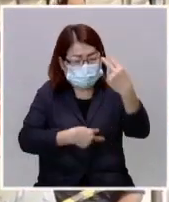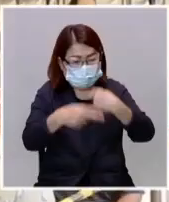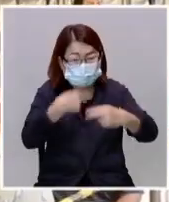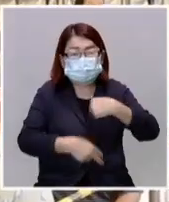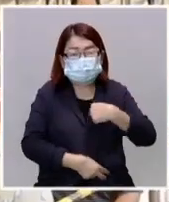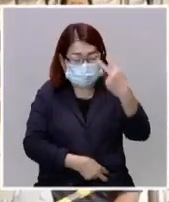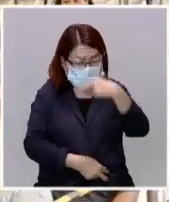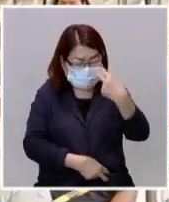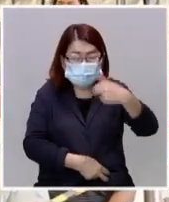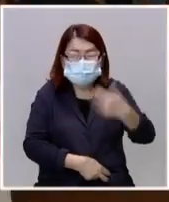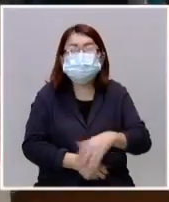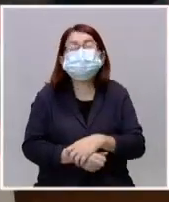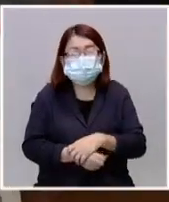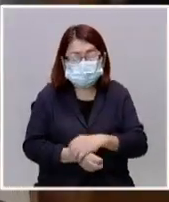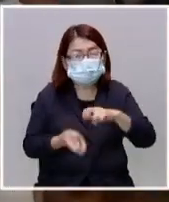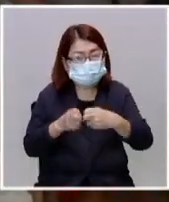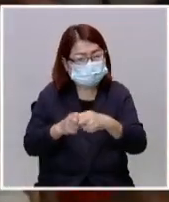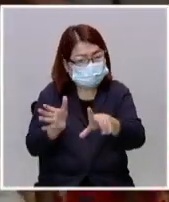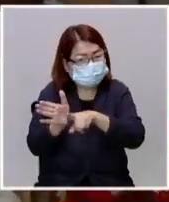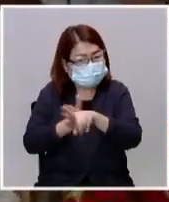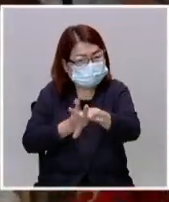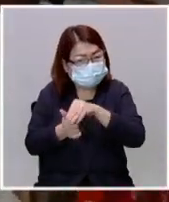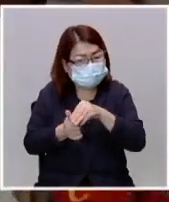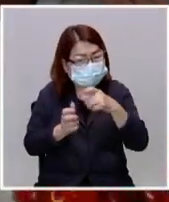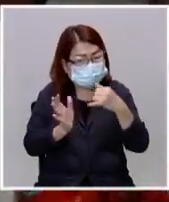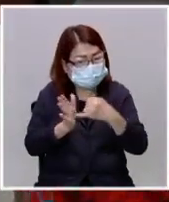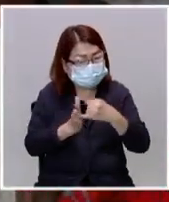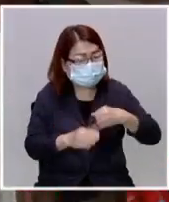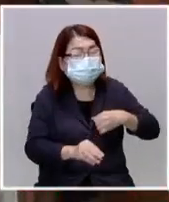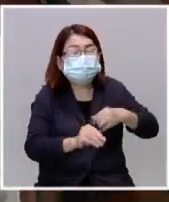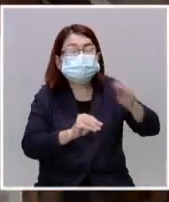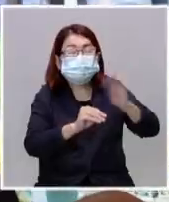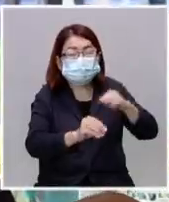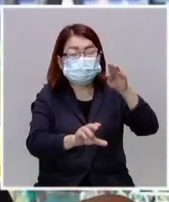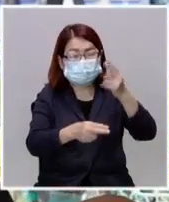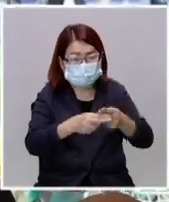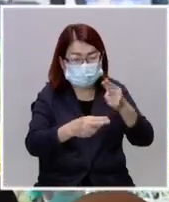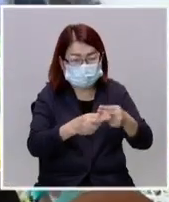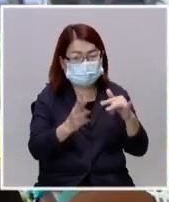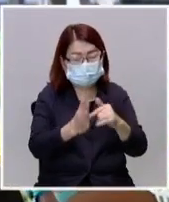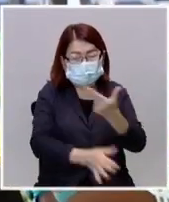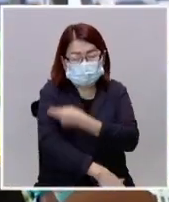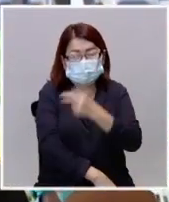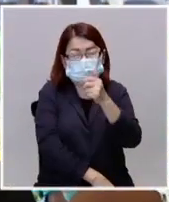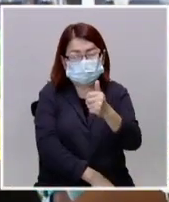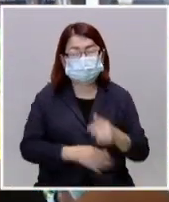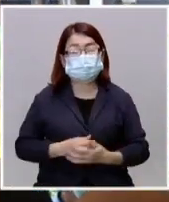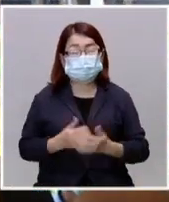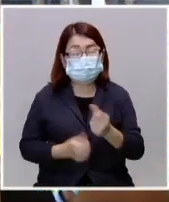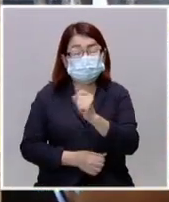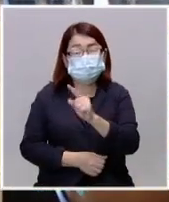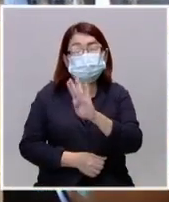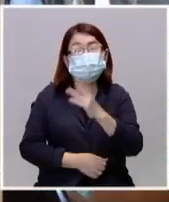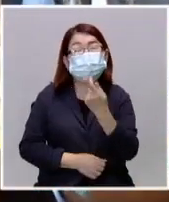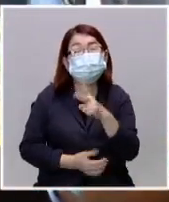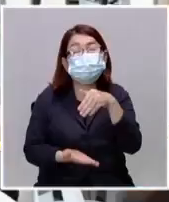ได้รับการเพิ่มชื่อเข้าไปเพื่อที่จะรับวัคซีนในระบบได้เช่นเดียวกันค่ะนอกจากนี้แล้วทางศบค.ยังได้เปิดเผ